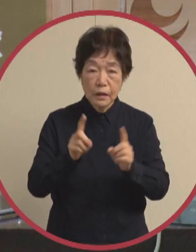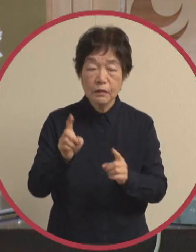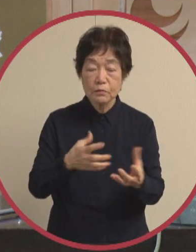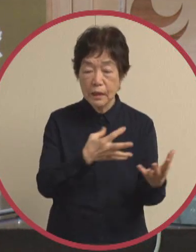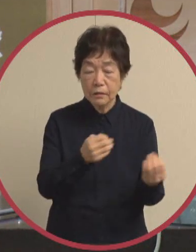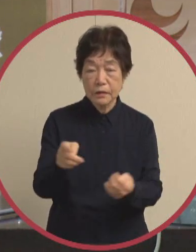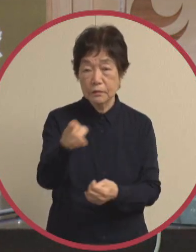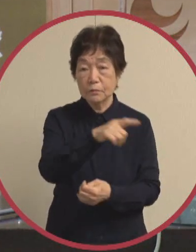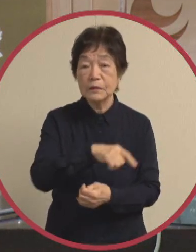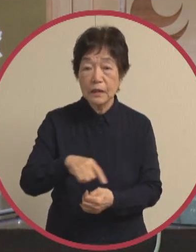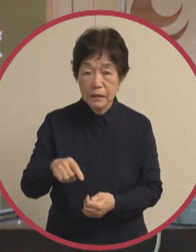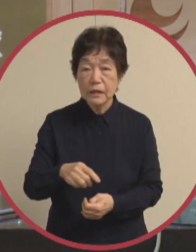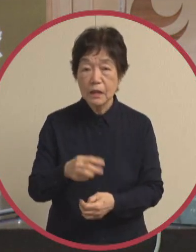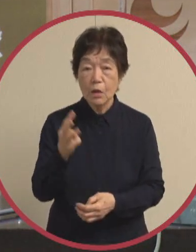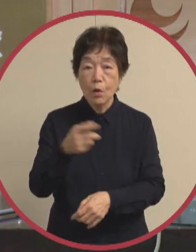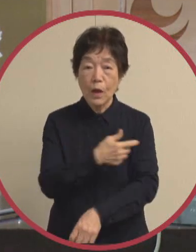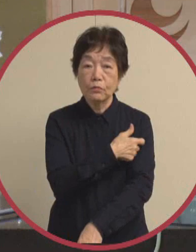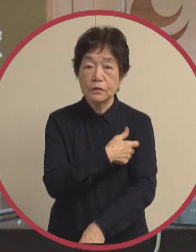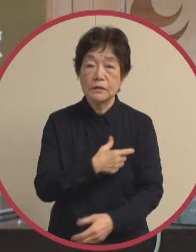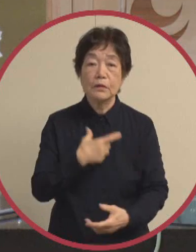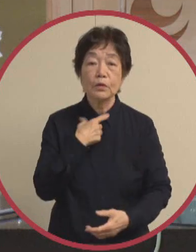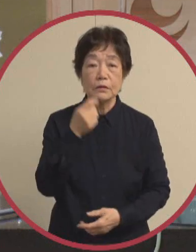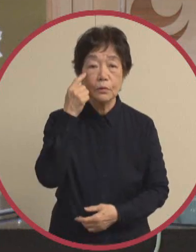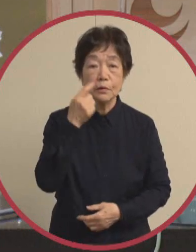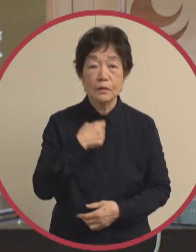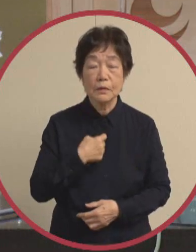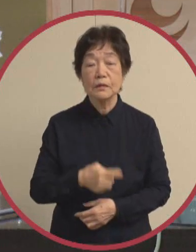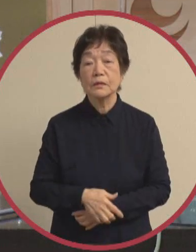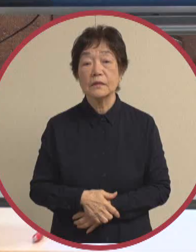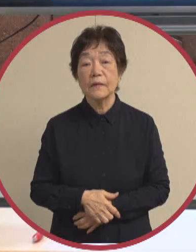皆さんに打っていただきたいというふうに思っています。